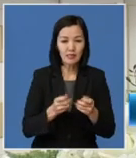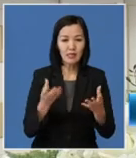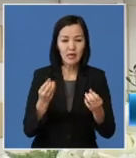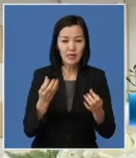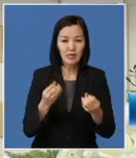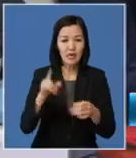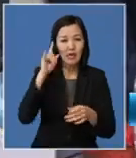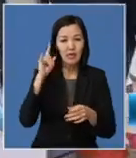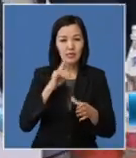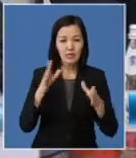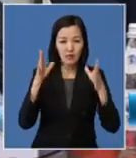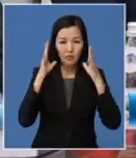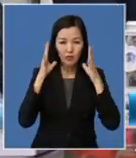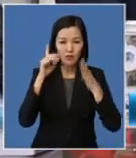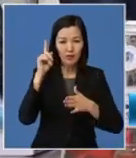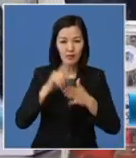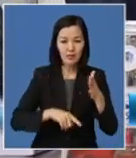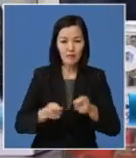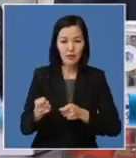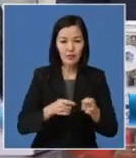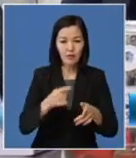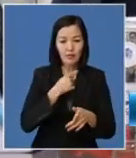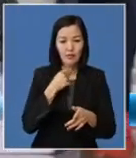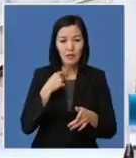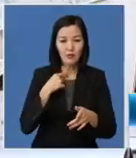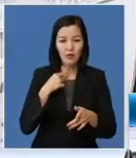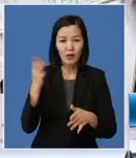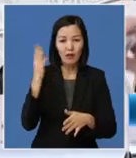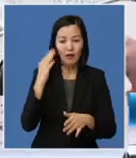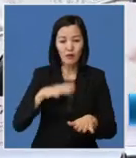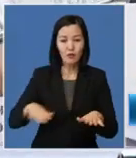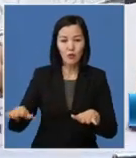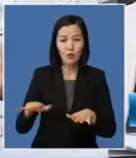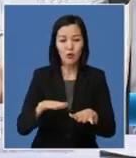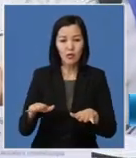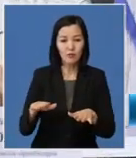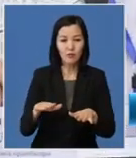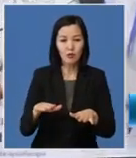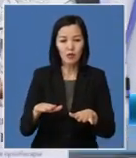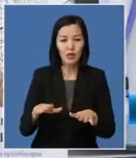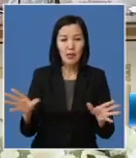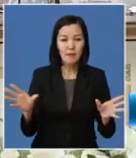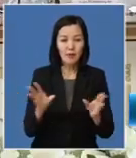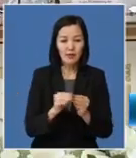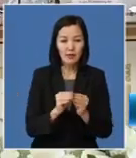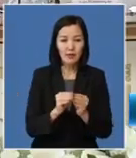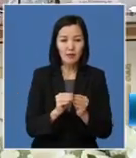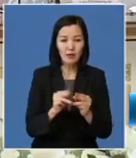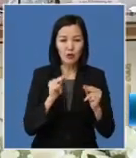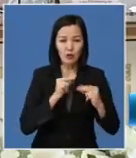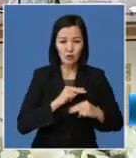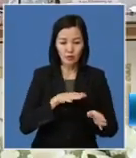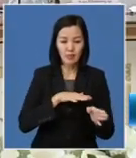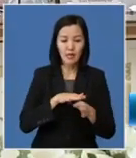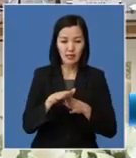Сондай-ақ Қазақстан мұсылмандары діни басқармасының Талдықорған Алматы өңірлері бойынша өкілдіктері ортақ мүдде жолында тілекпен